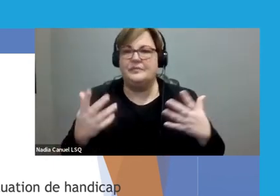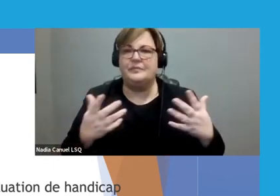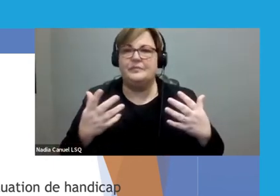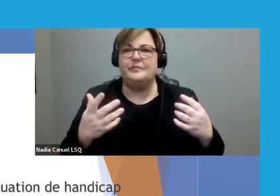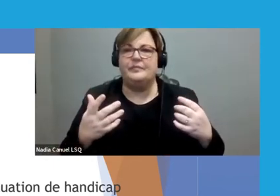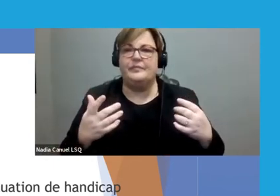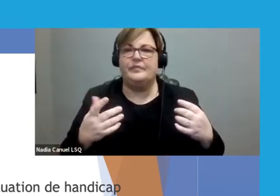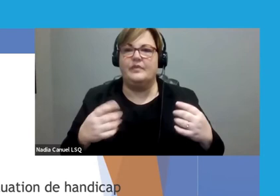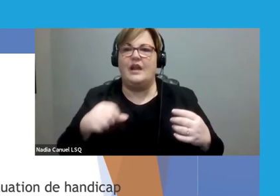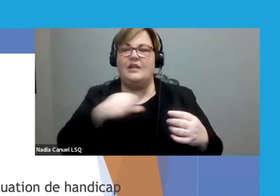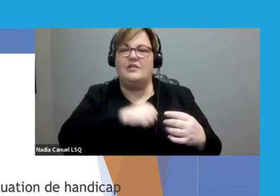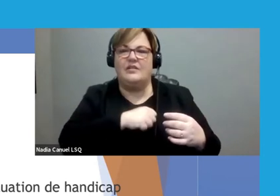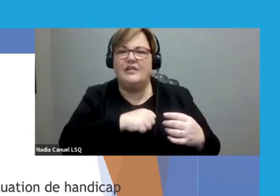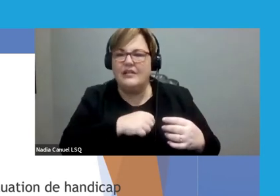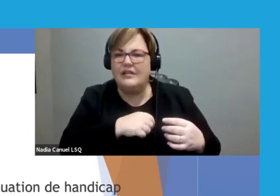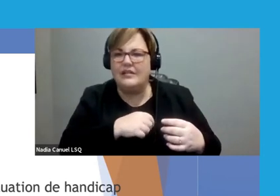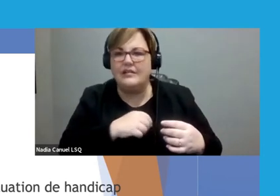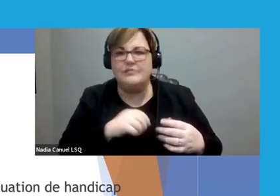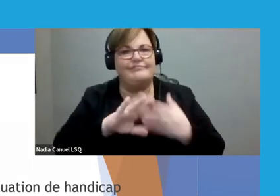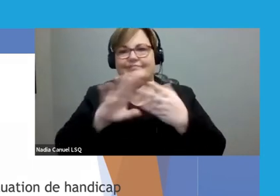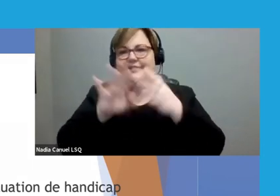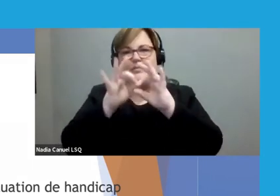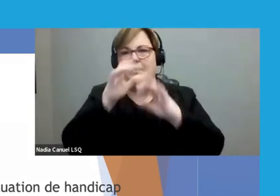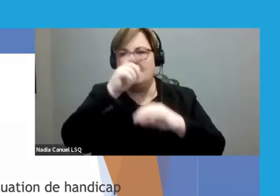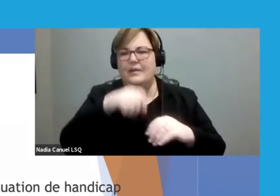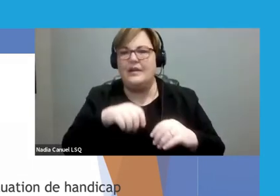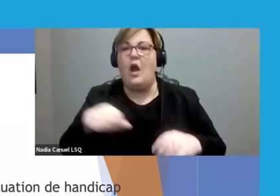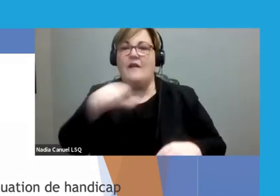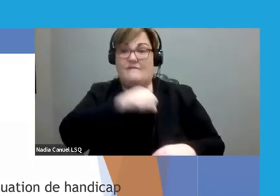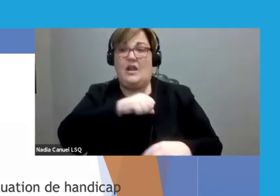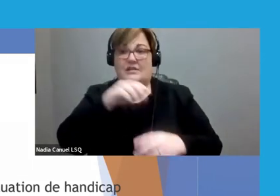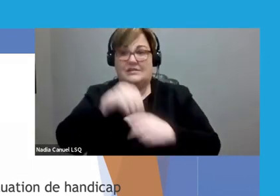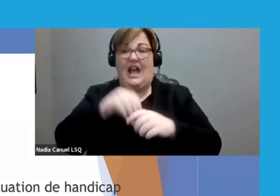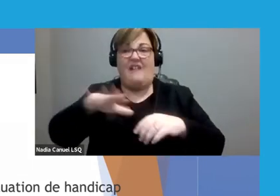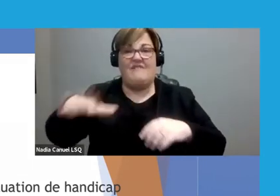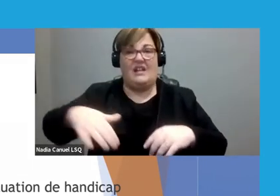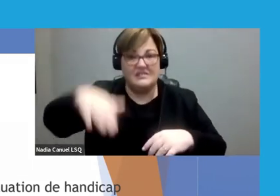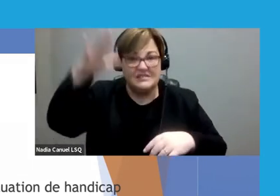toutes les violences structurelles, toutes les violences vécues dans l'enfance,